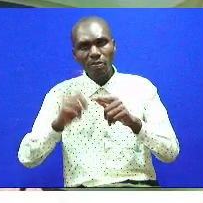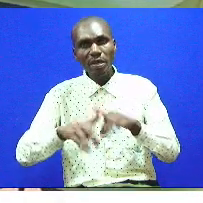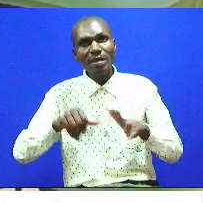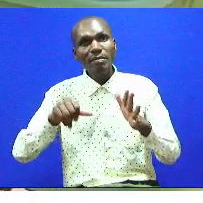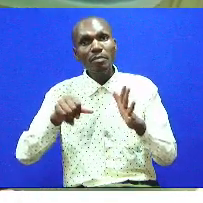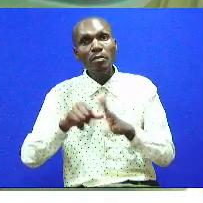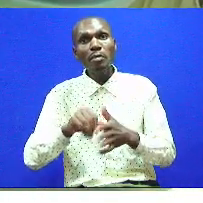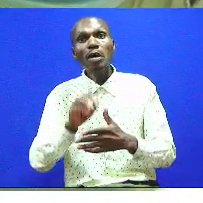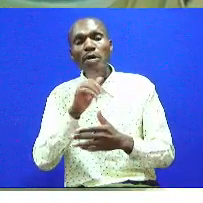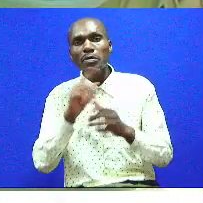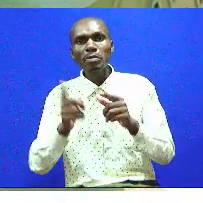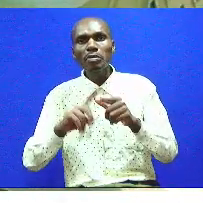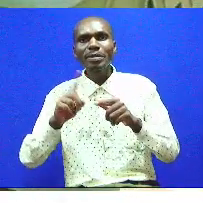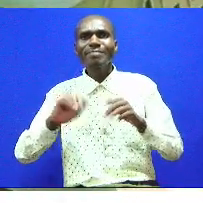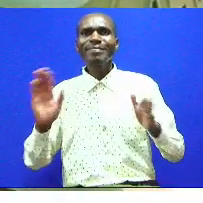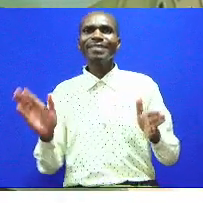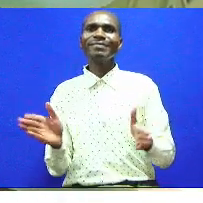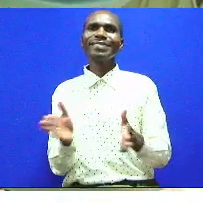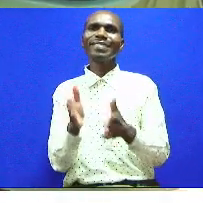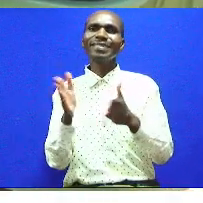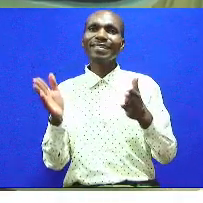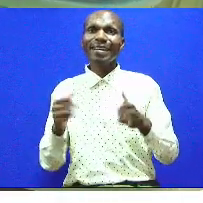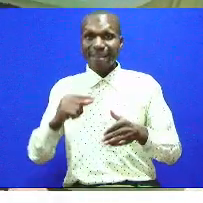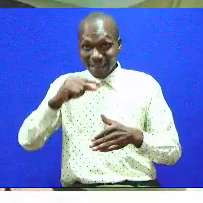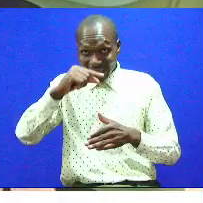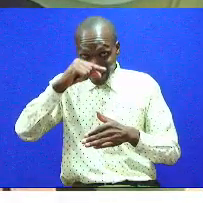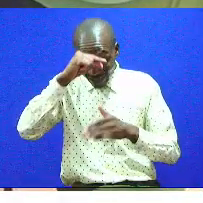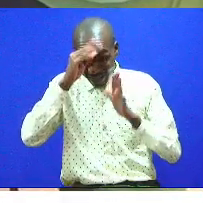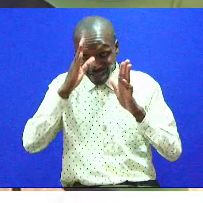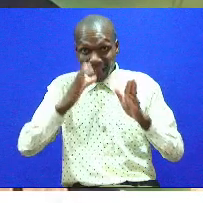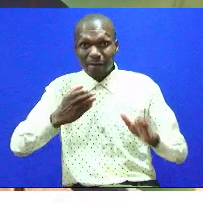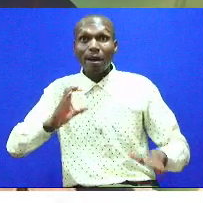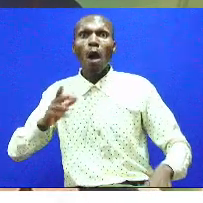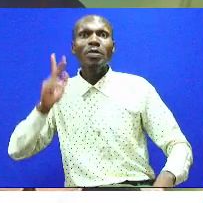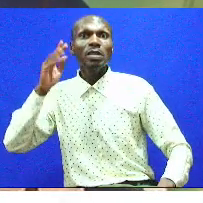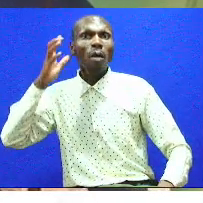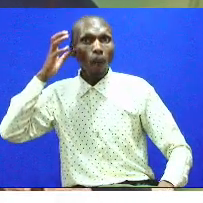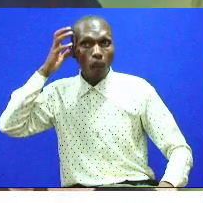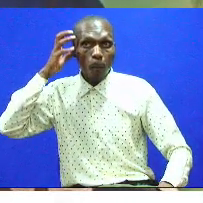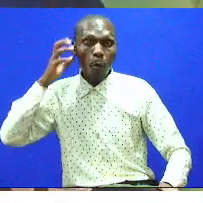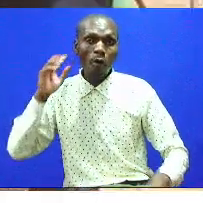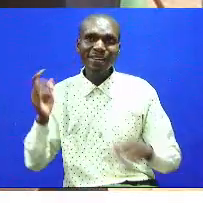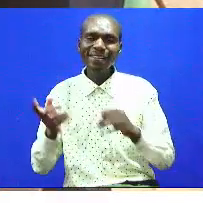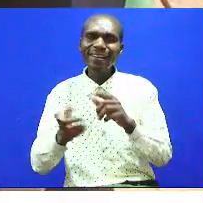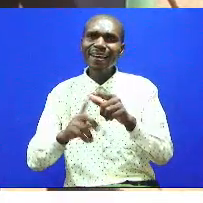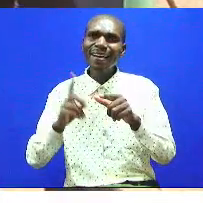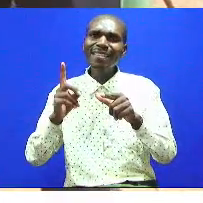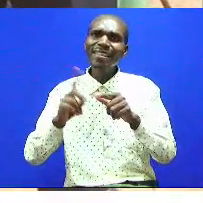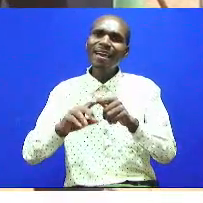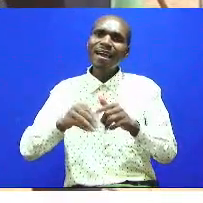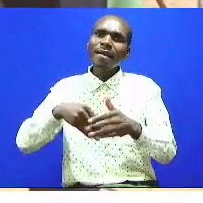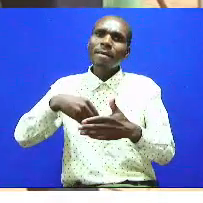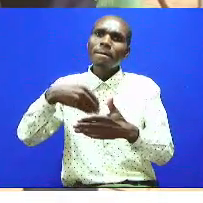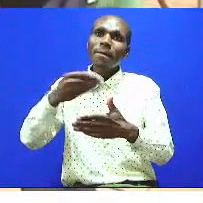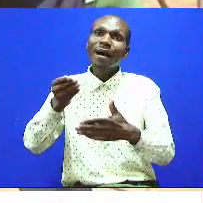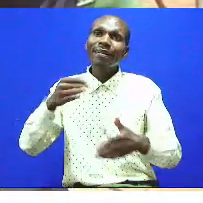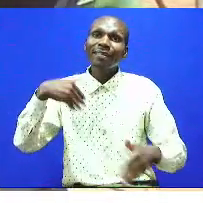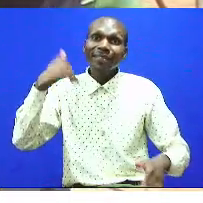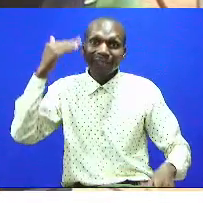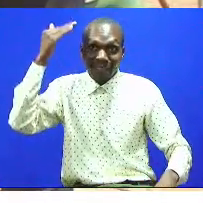omorembe omogusi na asumbo gete ndiri atari kwe kwenye kwerera gocha gocha